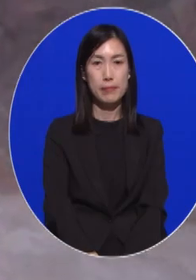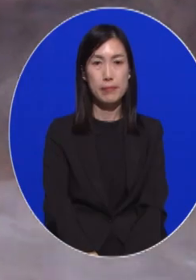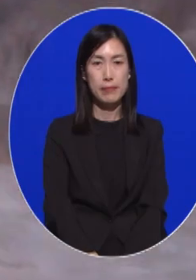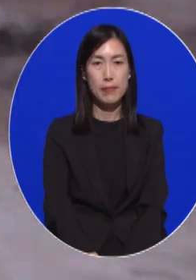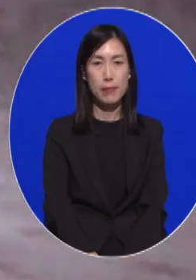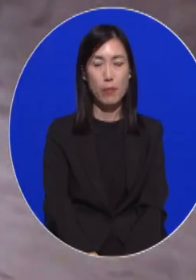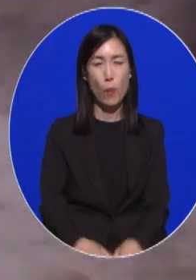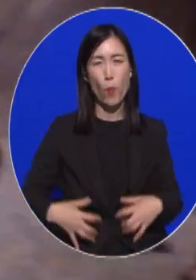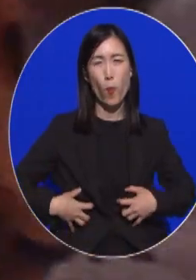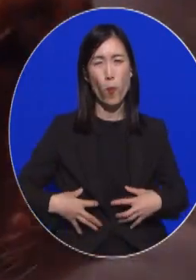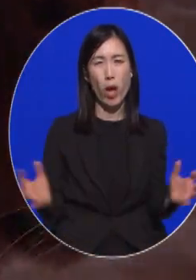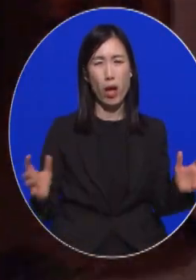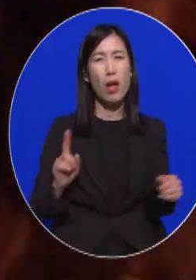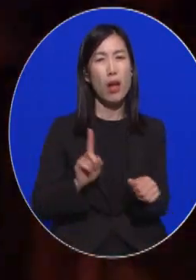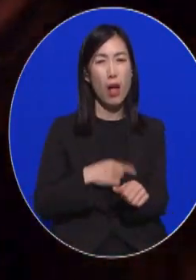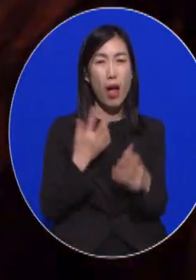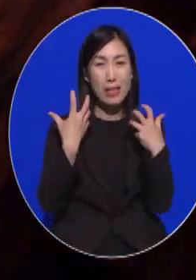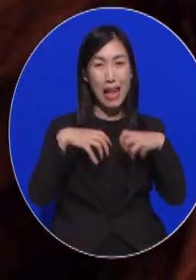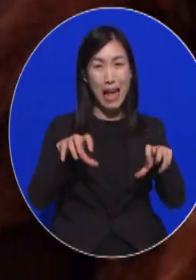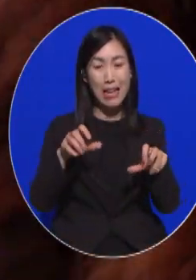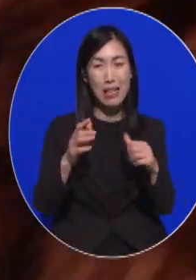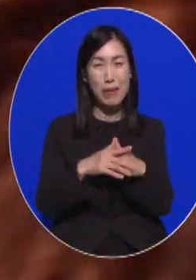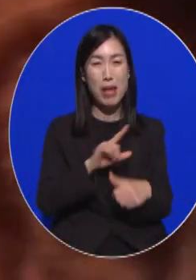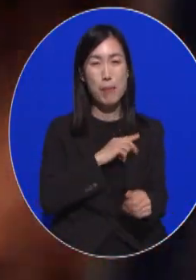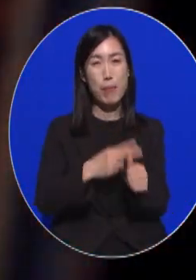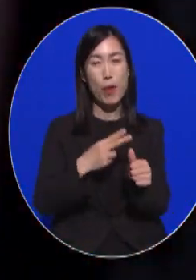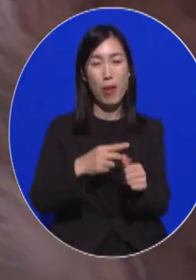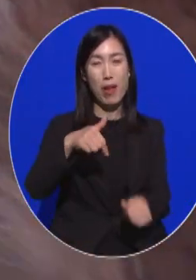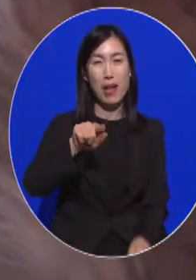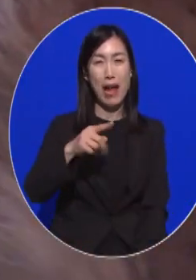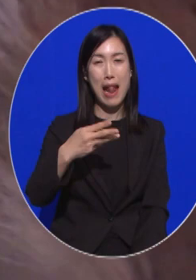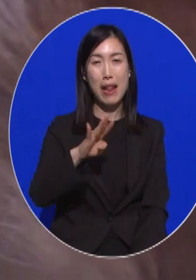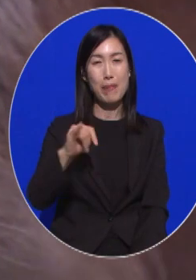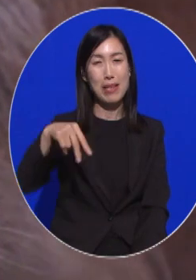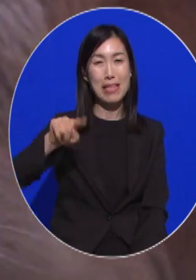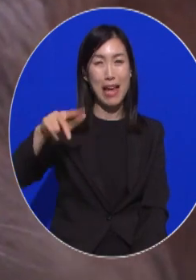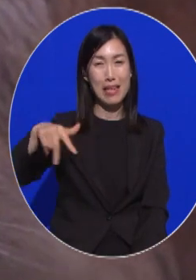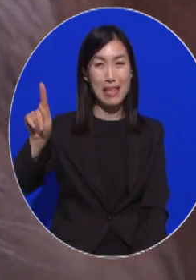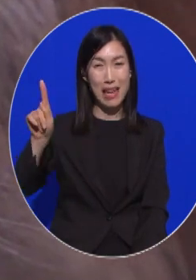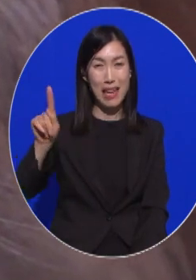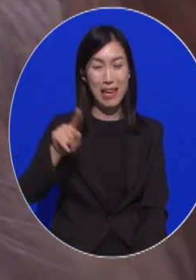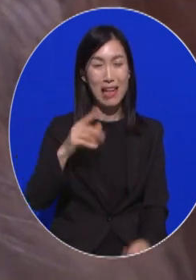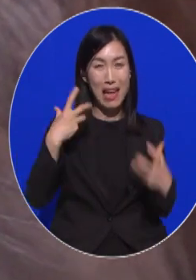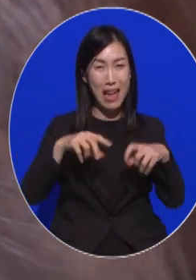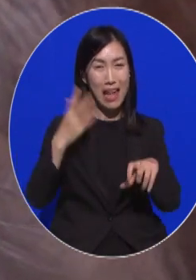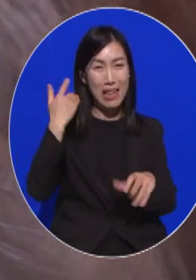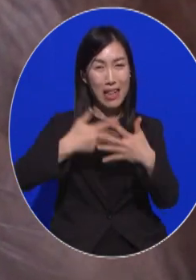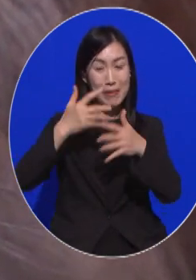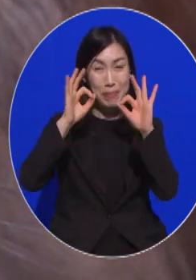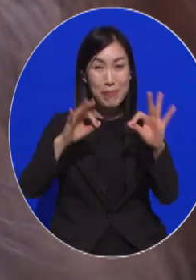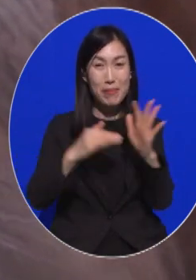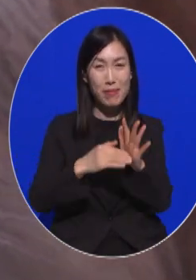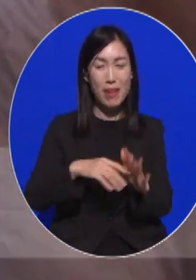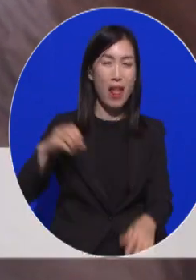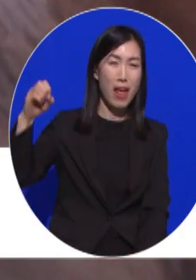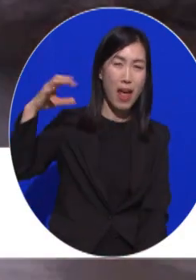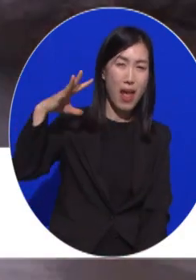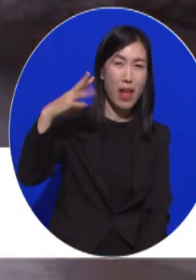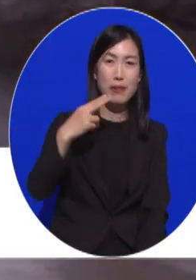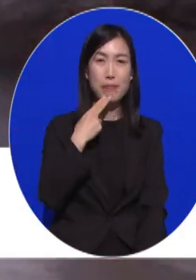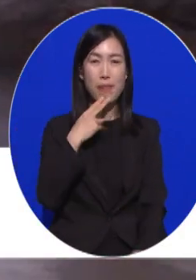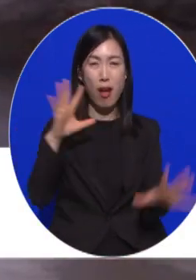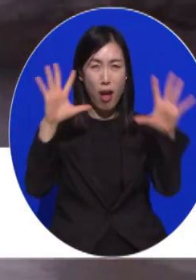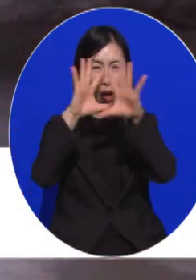갈비뼈가 드러날 정도로 비쩍마른 몸 때문에 갈비 사자로 불렸던 숫사자 바라미 바라미 햇빛조차 들지